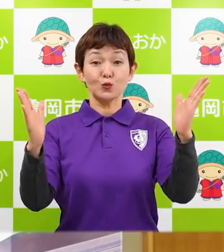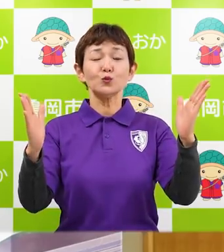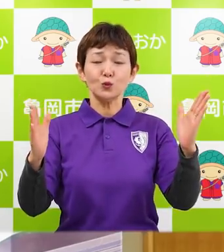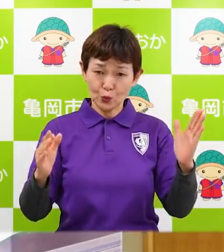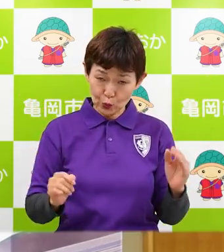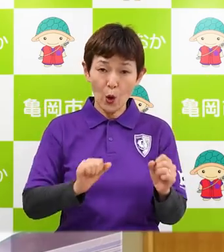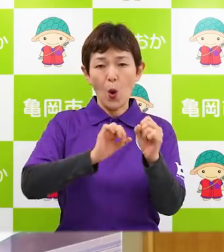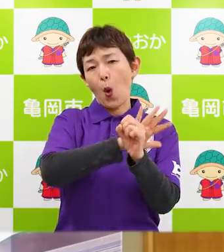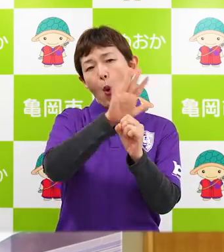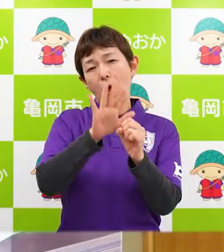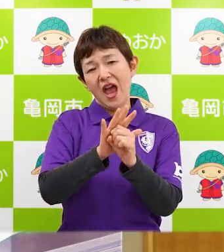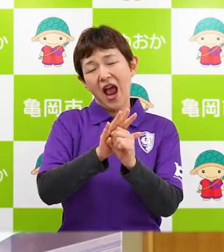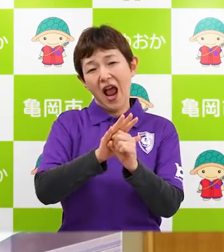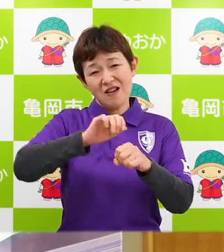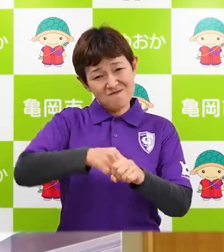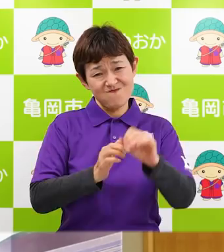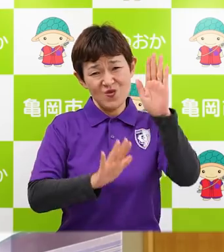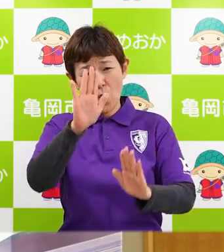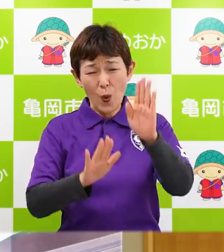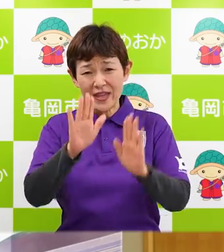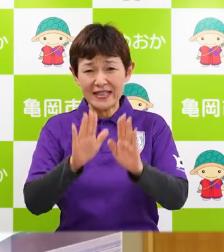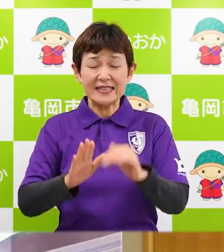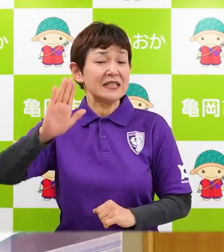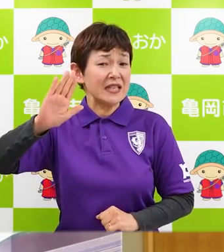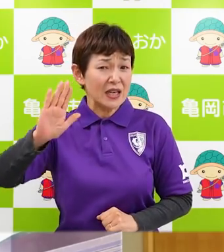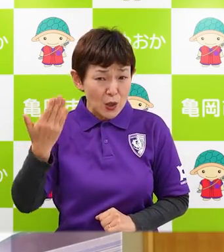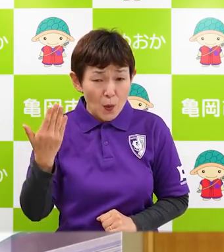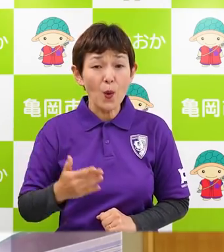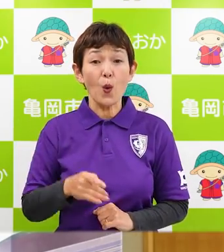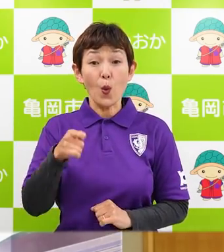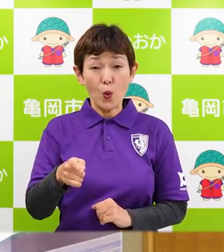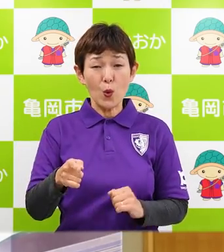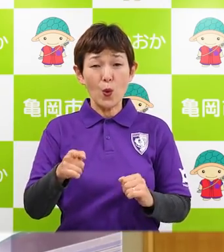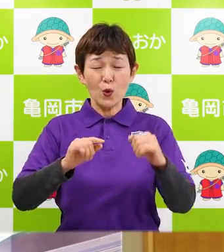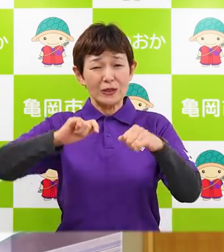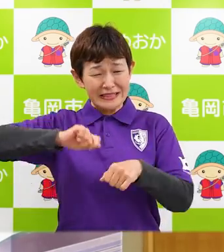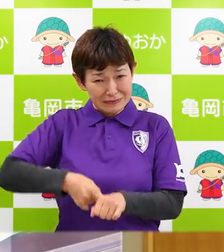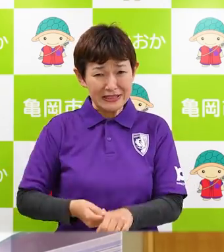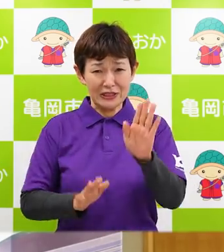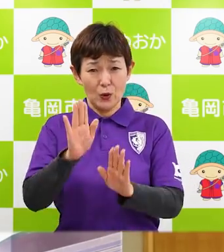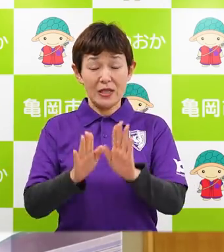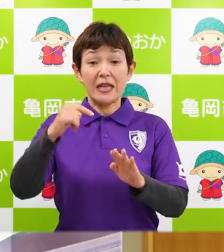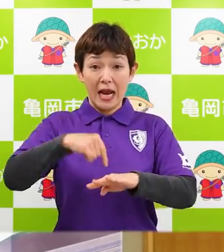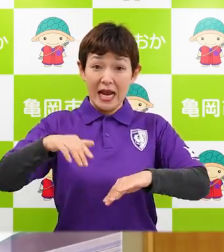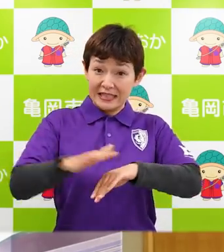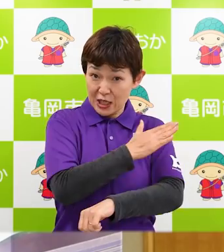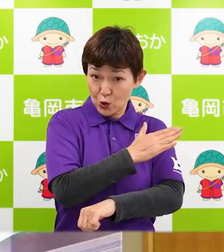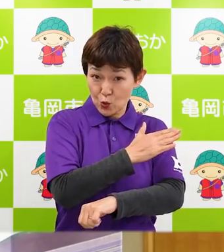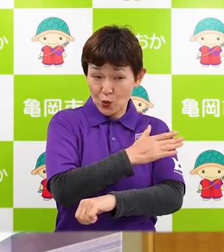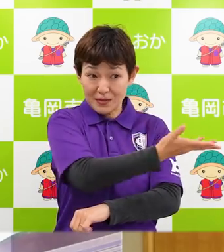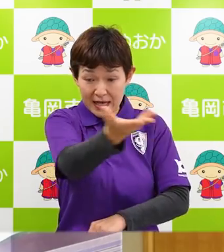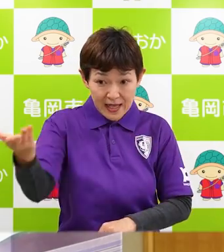中でですね、厳しい状況であったわけでありますが、こんな中選手の皆さんは2年目